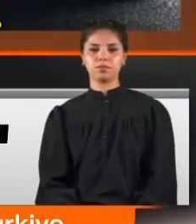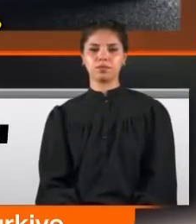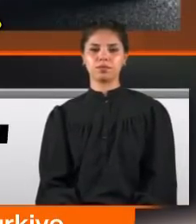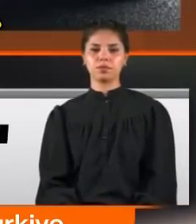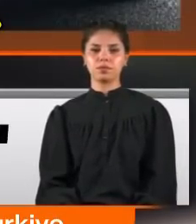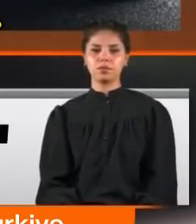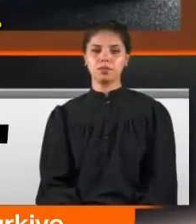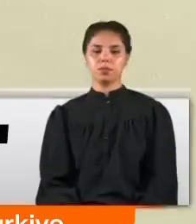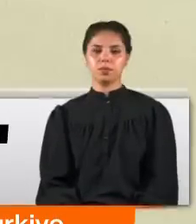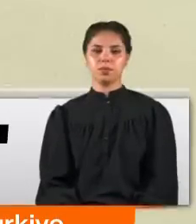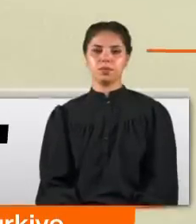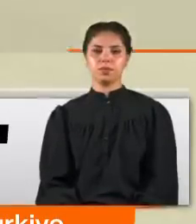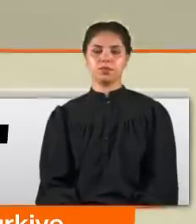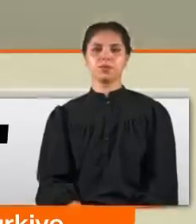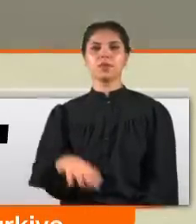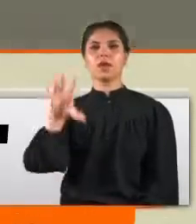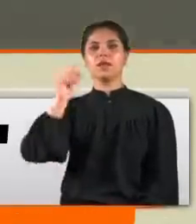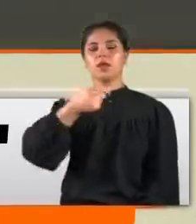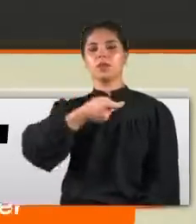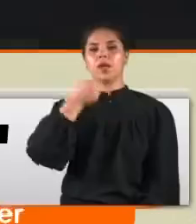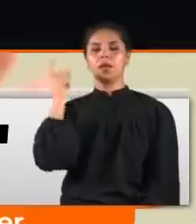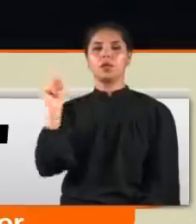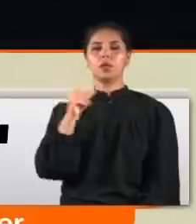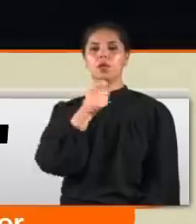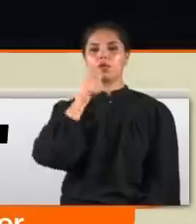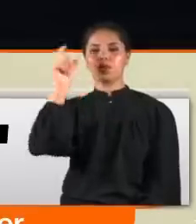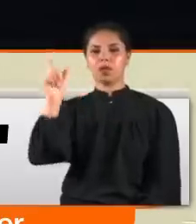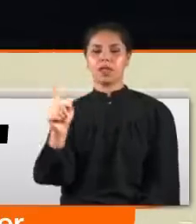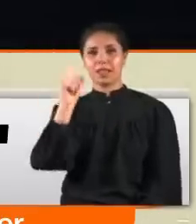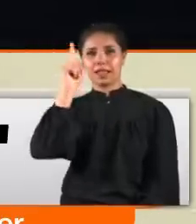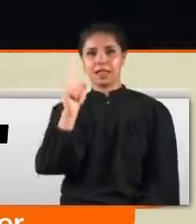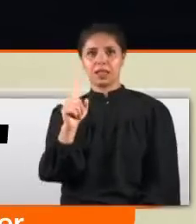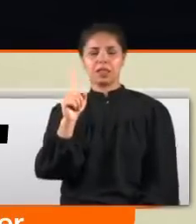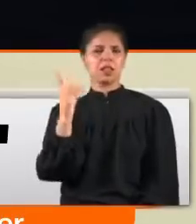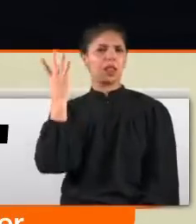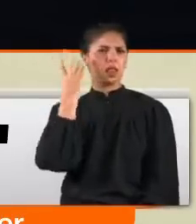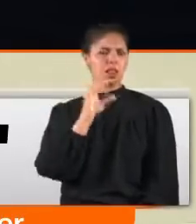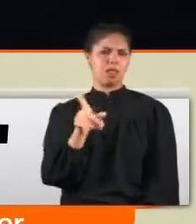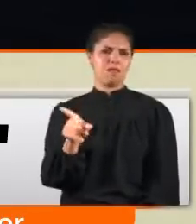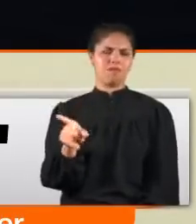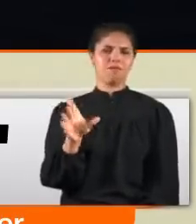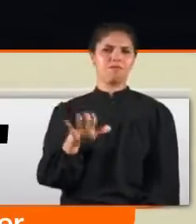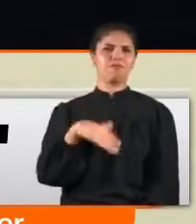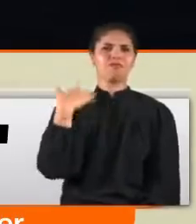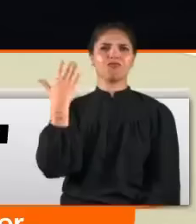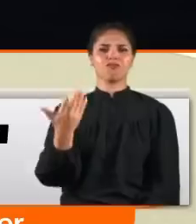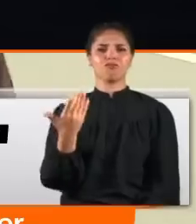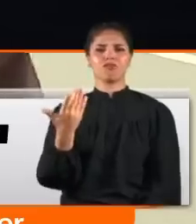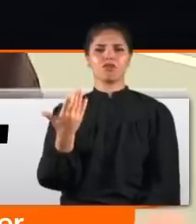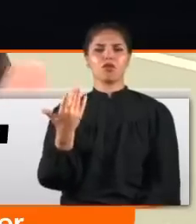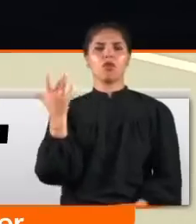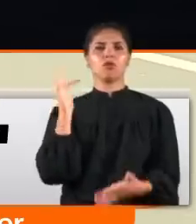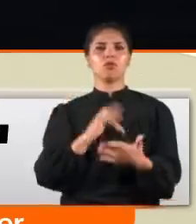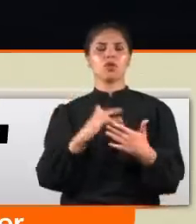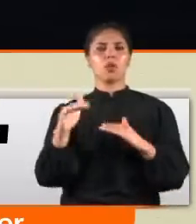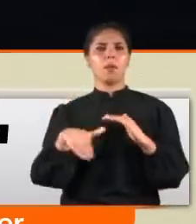yıldır yaklaşık bununla uğraşıyorum. Fenerbahçeli eski yöneticinin ilk başta olan bitenden haberi yoktu. Ta ki ard arda